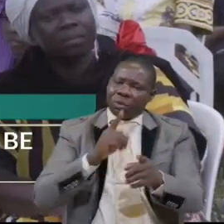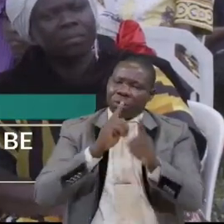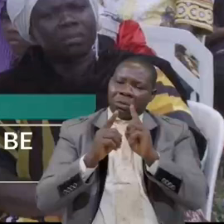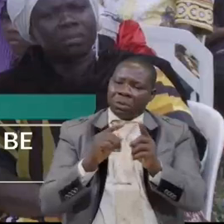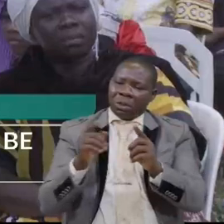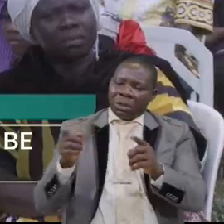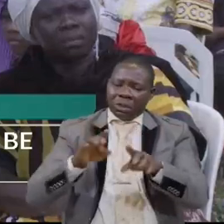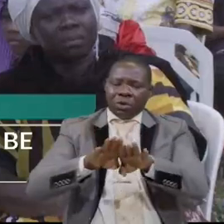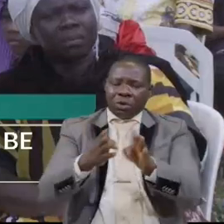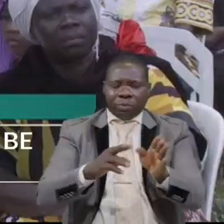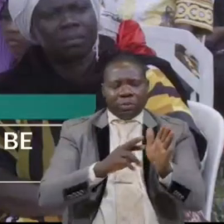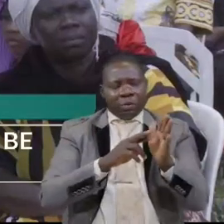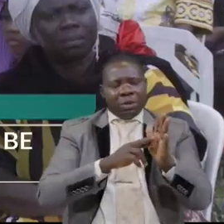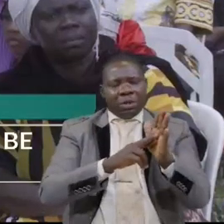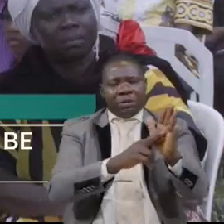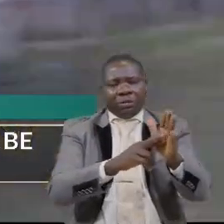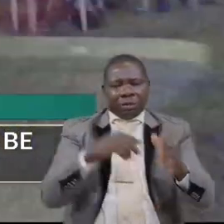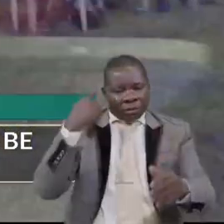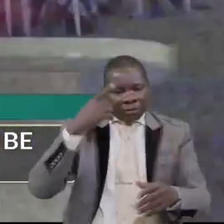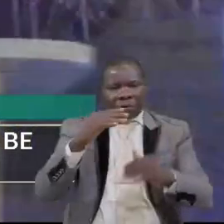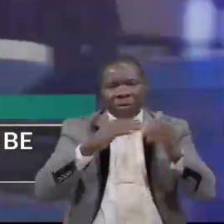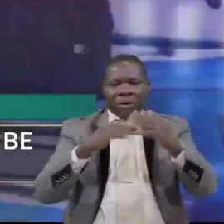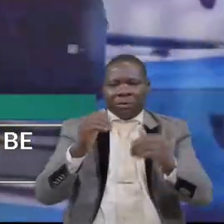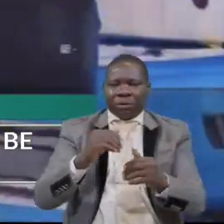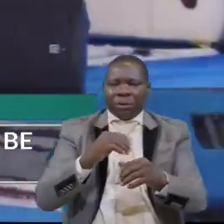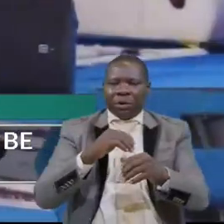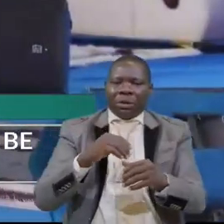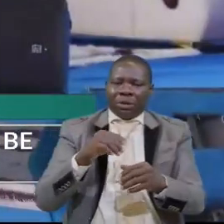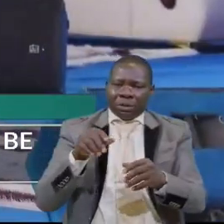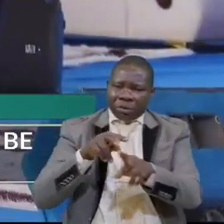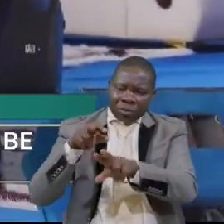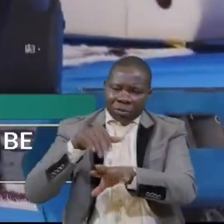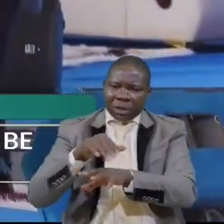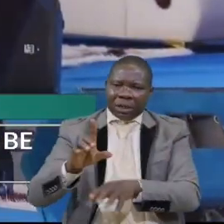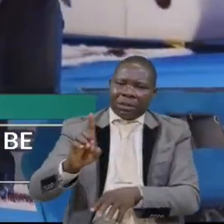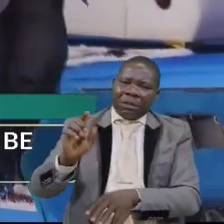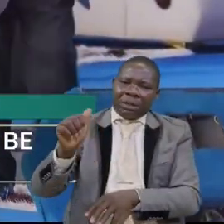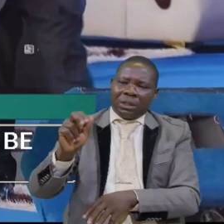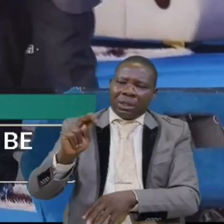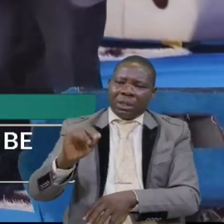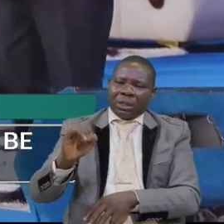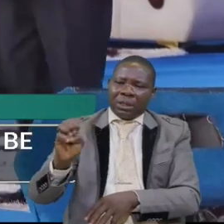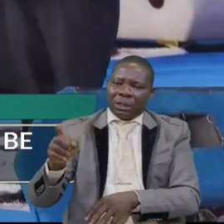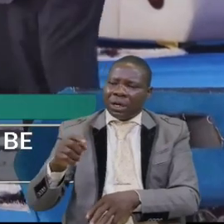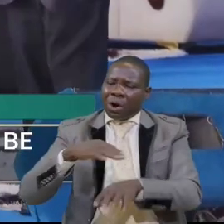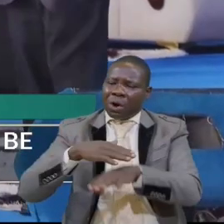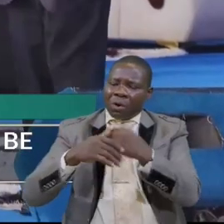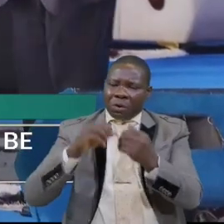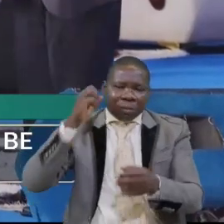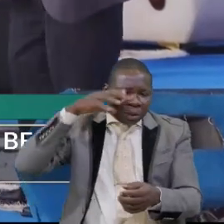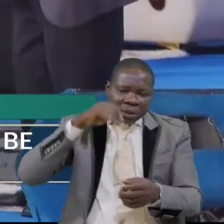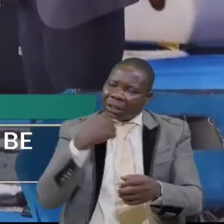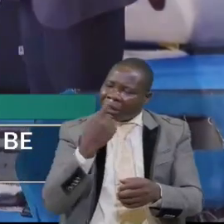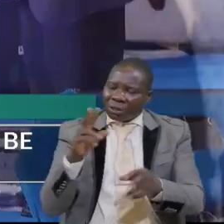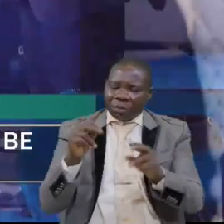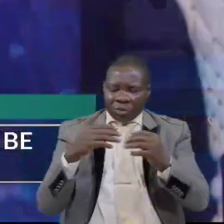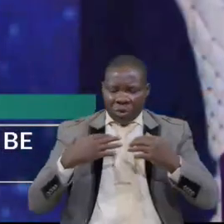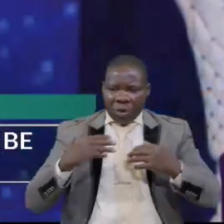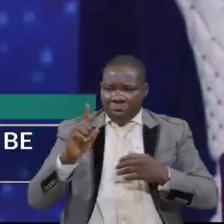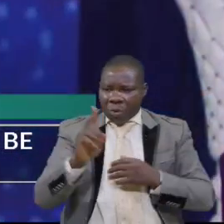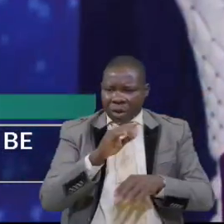exceptionnel oui tous les magiciens ont dit il y a personne sur la terre qui puisse te donner cette interprétation exceptter la